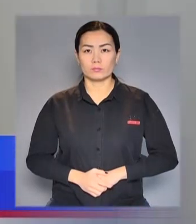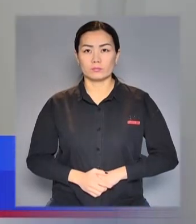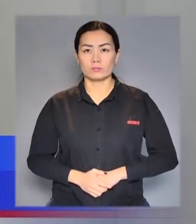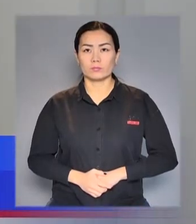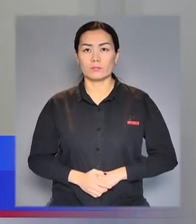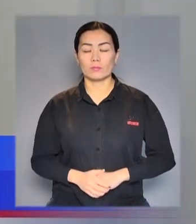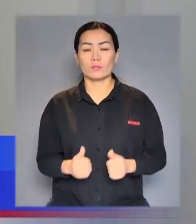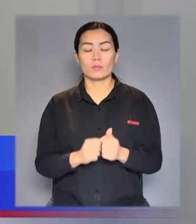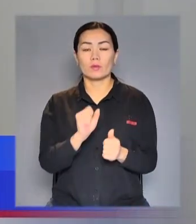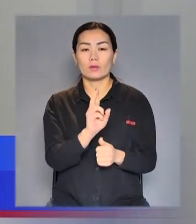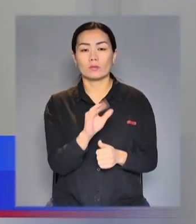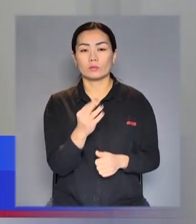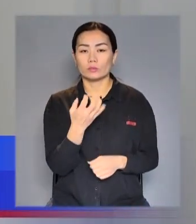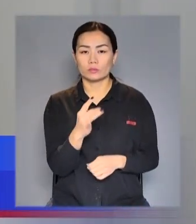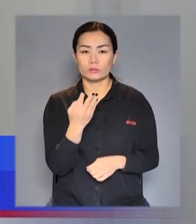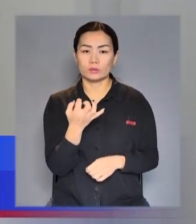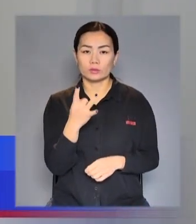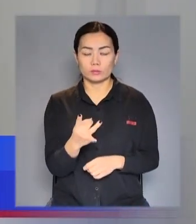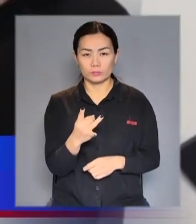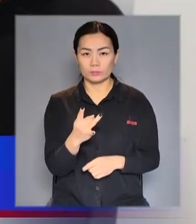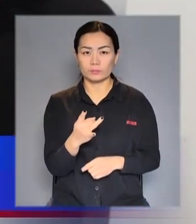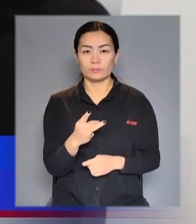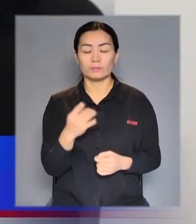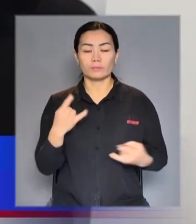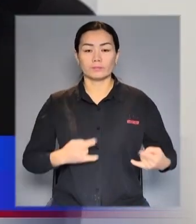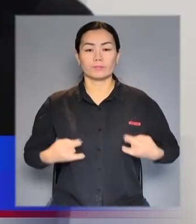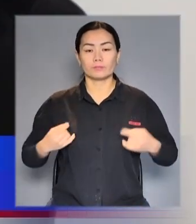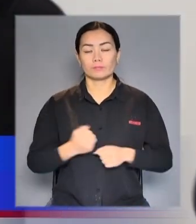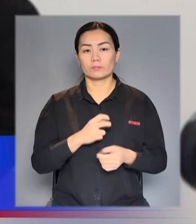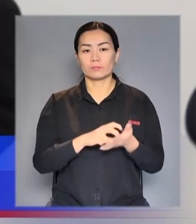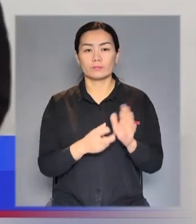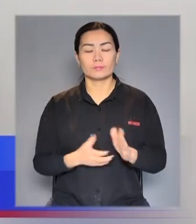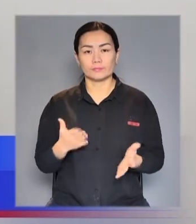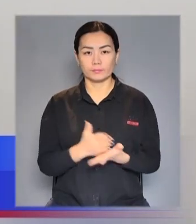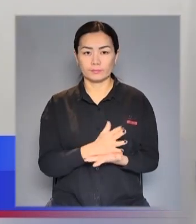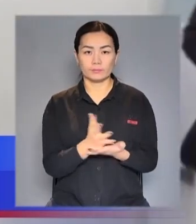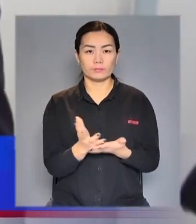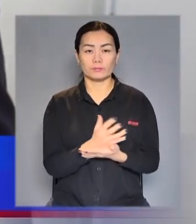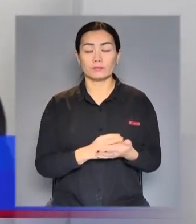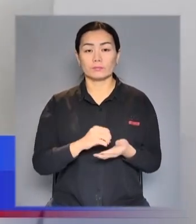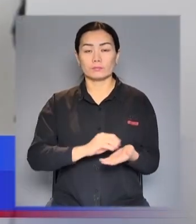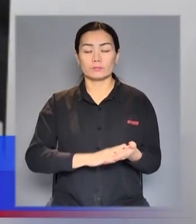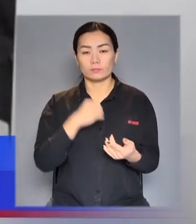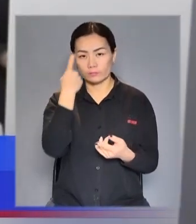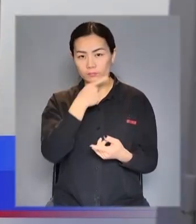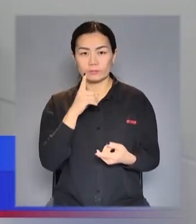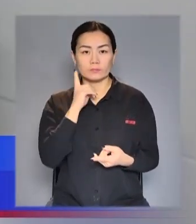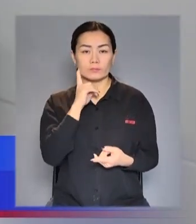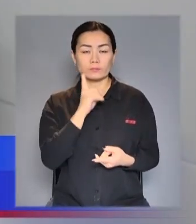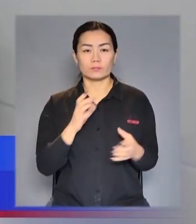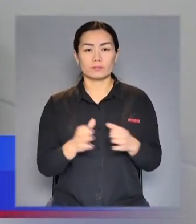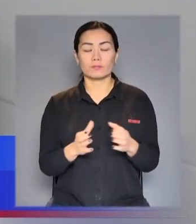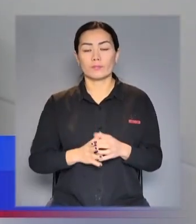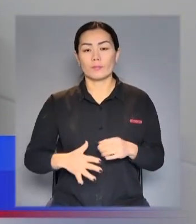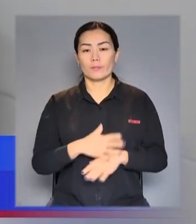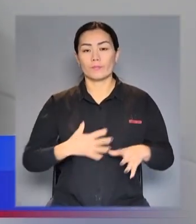В здании расположены акушерские, фельдшерские, прививочные, диагностические и процедурные кабинеты. Созданы условия для лиц, относящихся к маломобильной